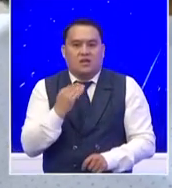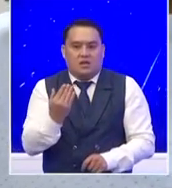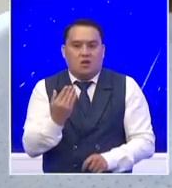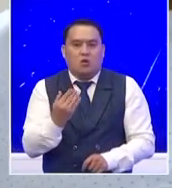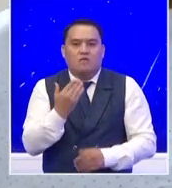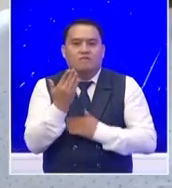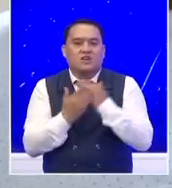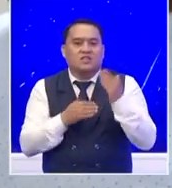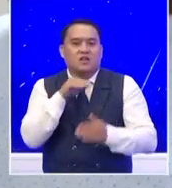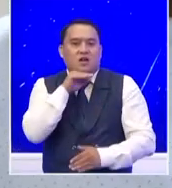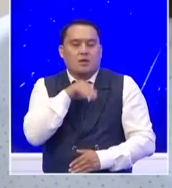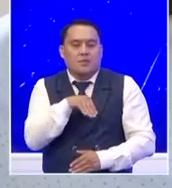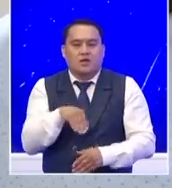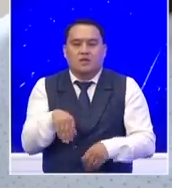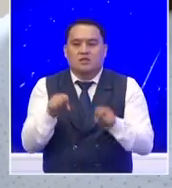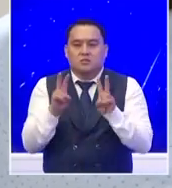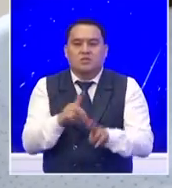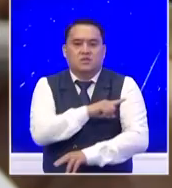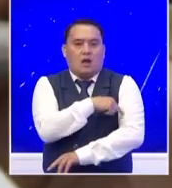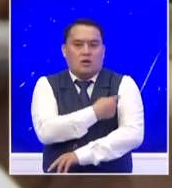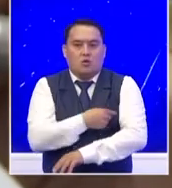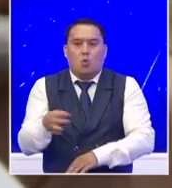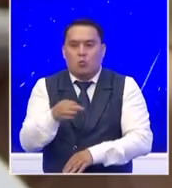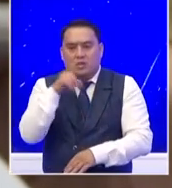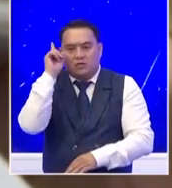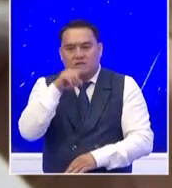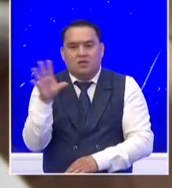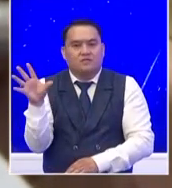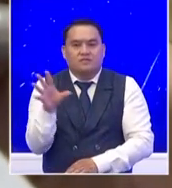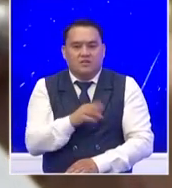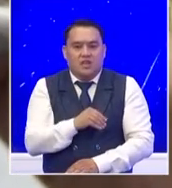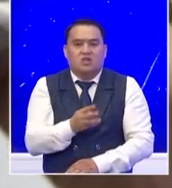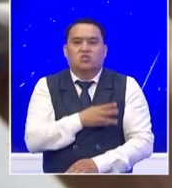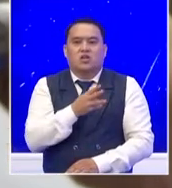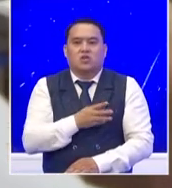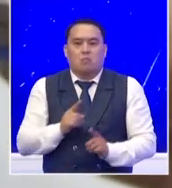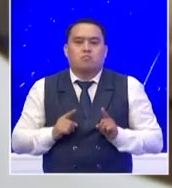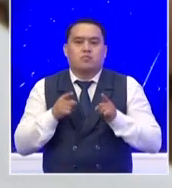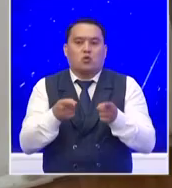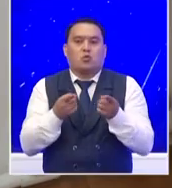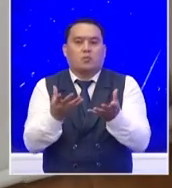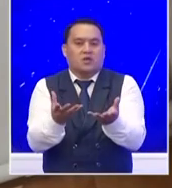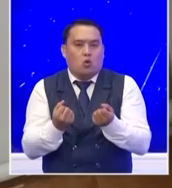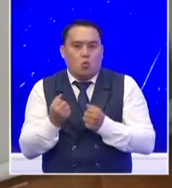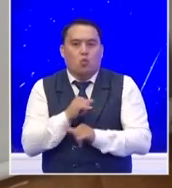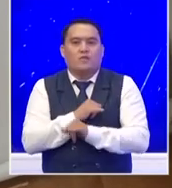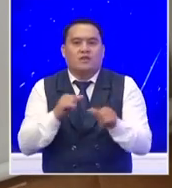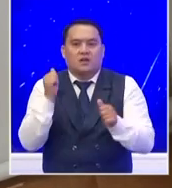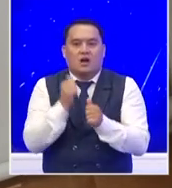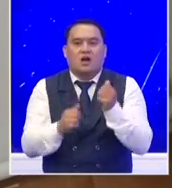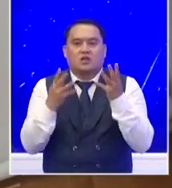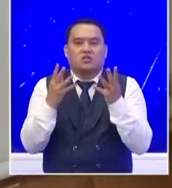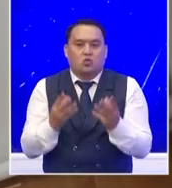как высококвалифицированного отоларинголога, в области знают все. Число желающих попасть на его прием растет с каждым